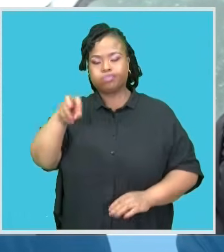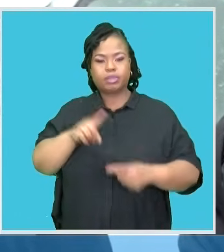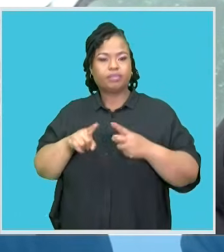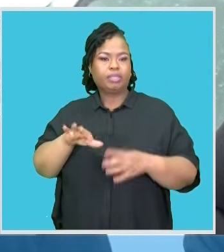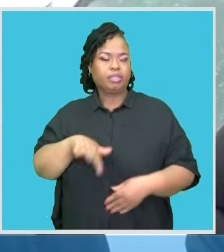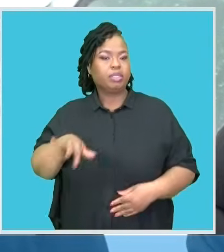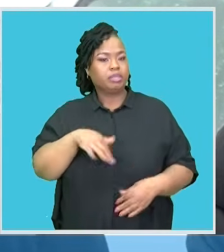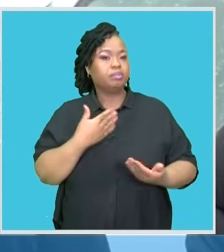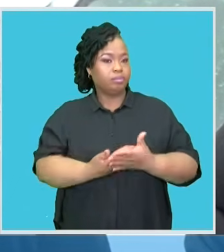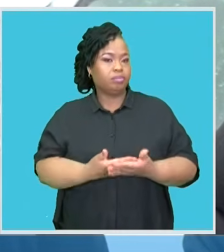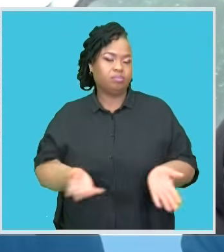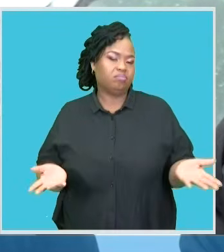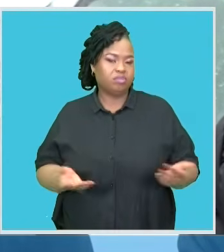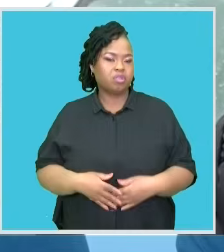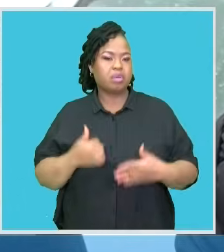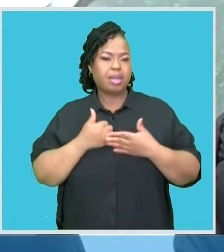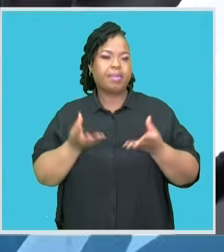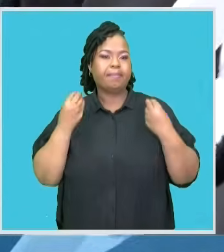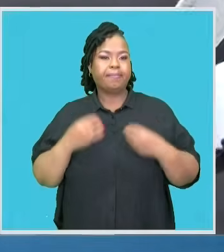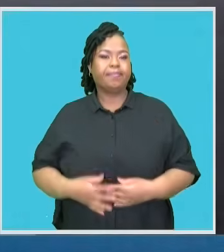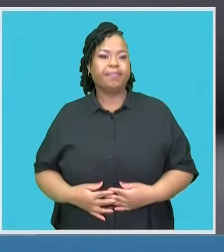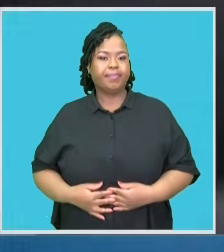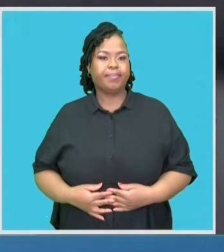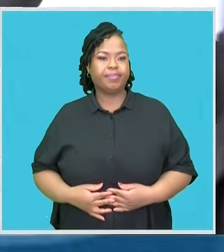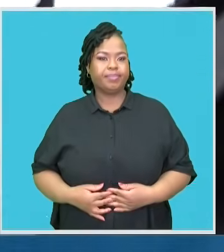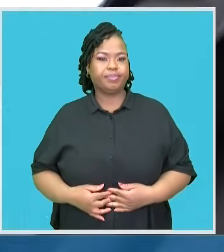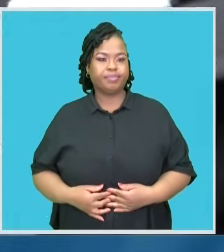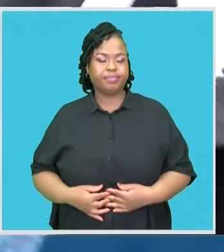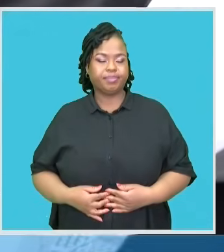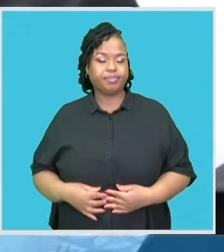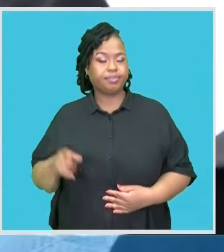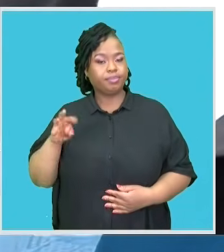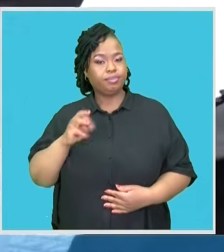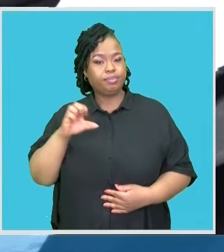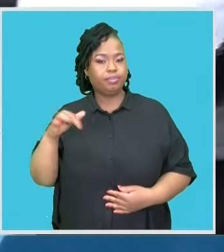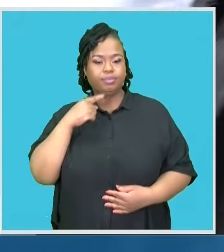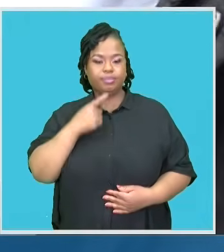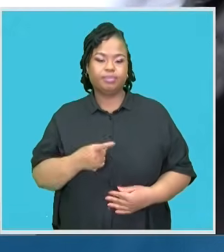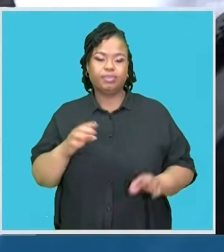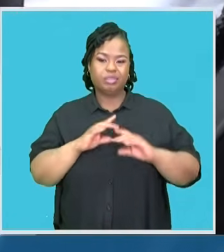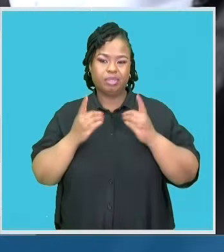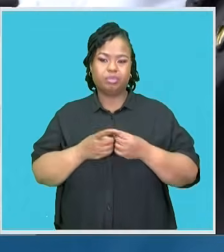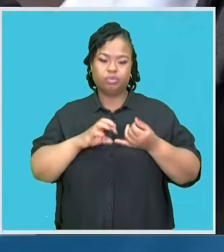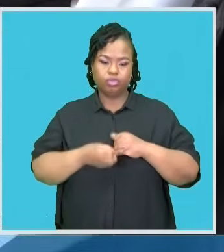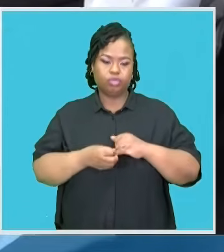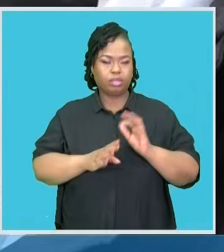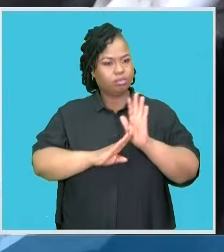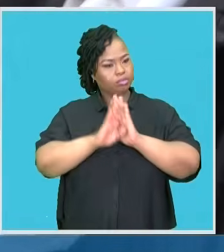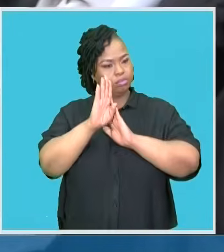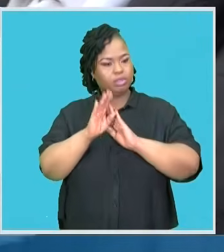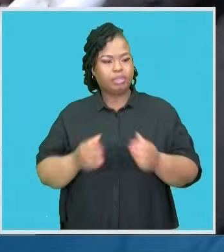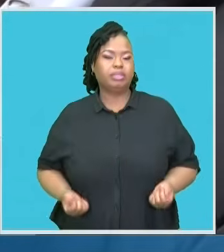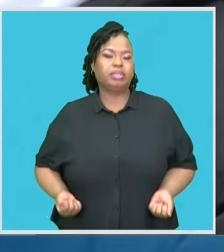la idingeka khona ngempela usizo abantu abalidingayo. Umphathiswa uthi isebe liyaqhubeka namaphulo wokuphucula